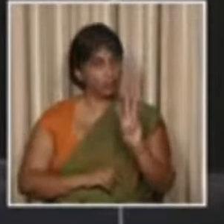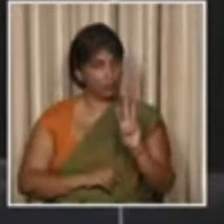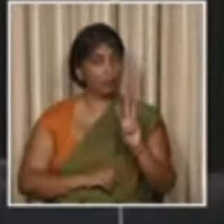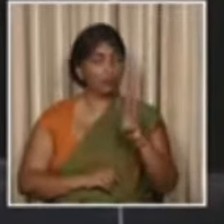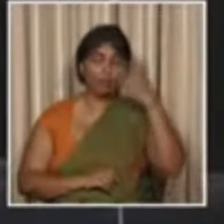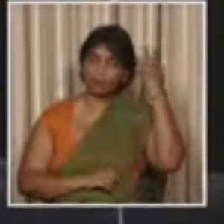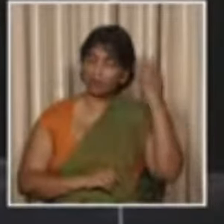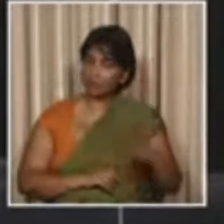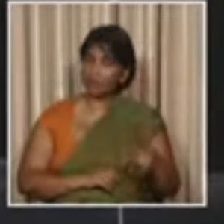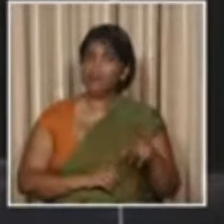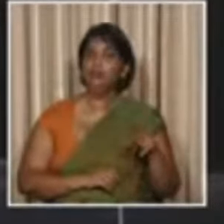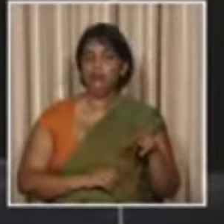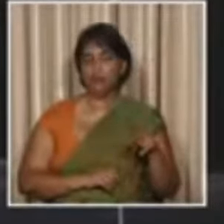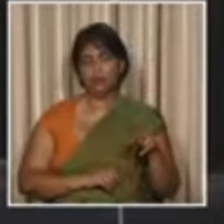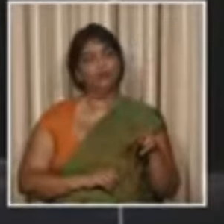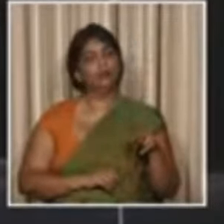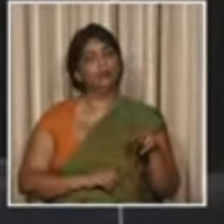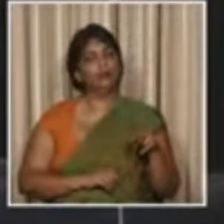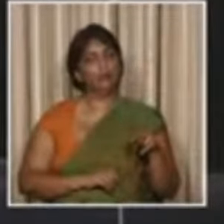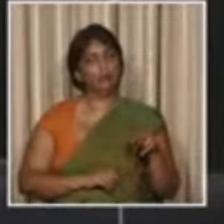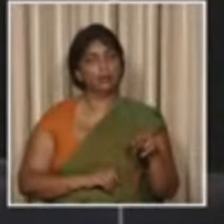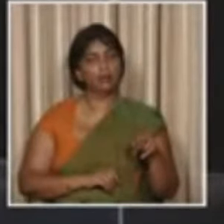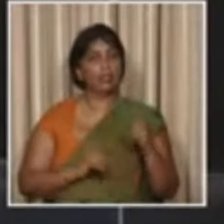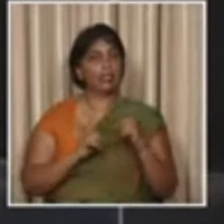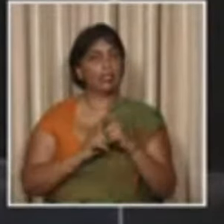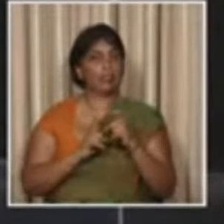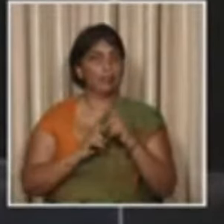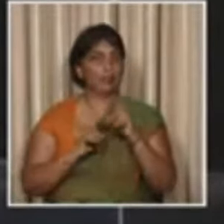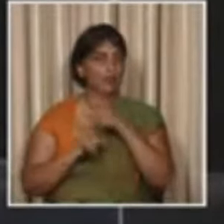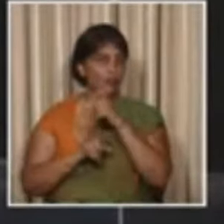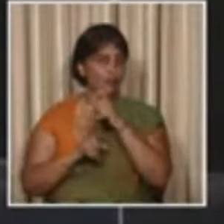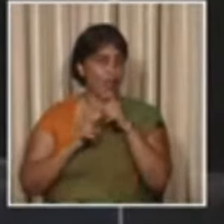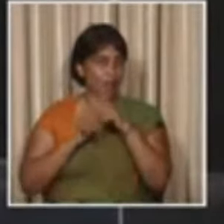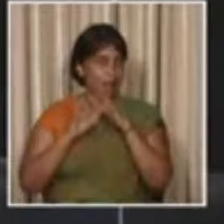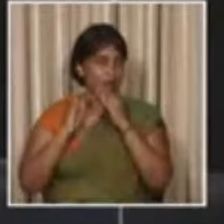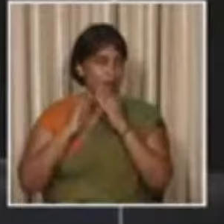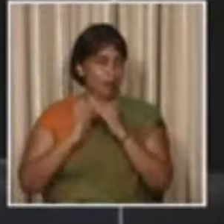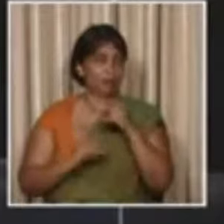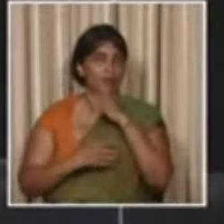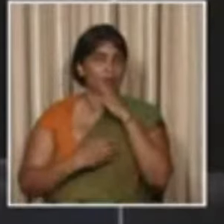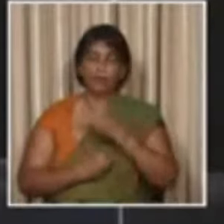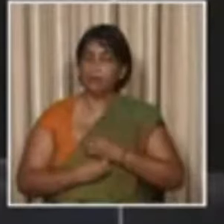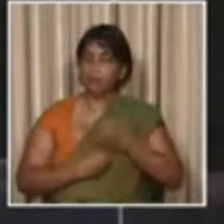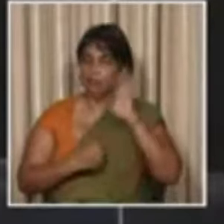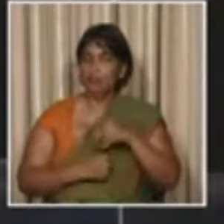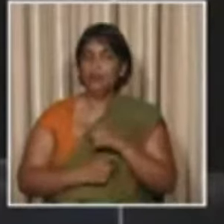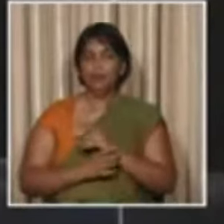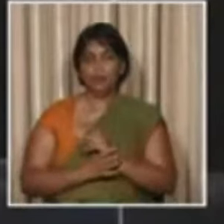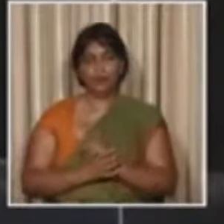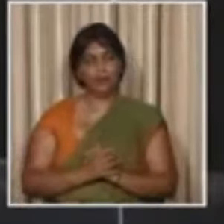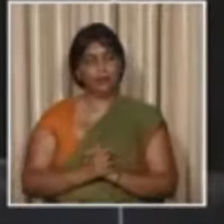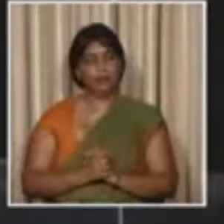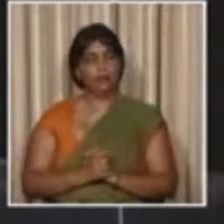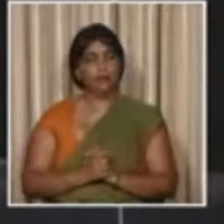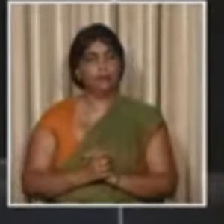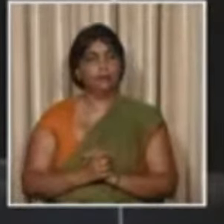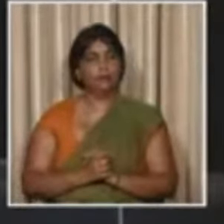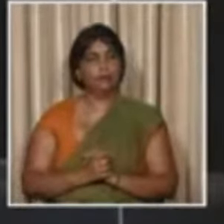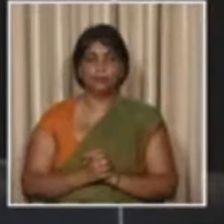raid of her home in Demetagoda. එතකොට මෙයා කවුද? මෙයා මොහමඩ් ඉබ්‍රාහිම්